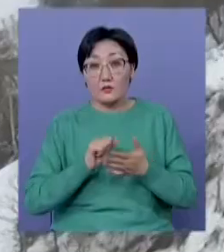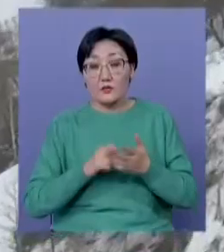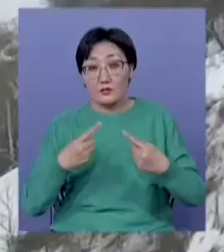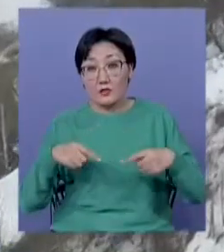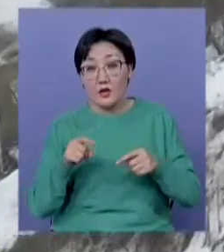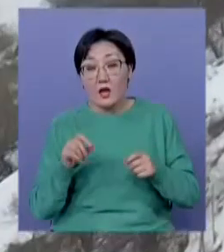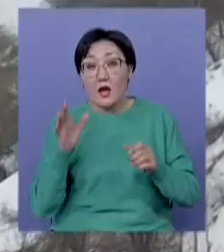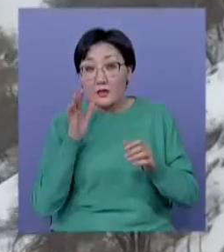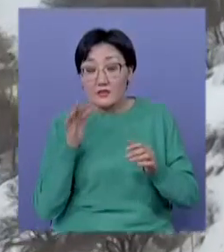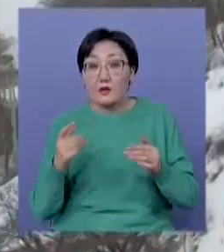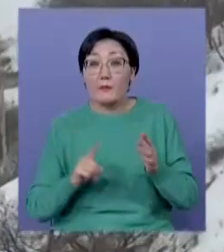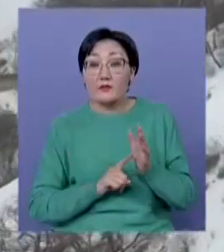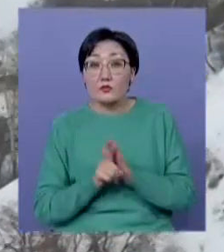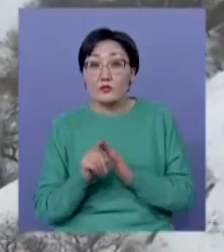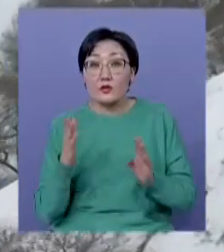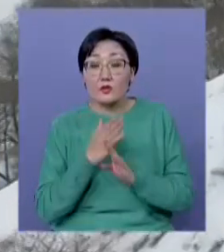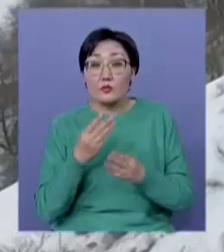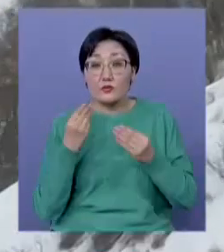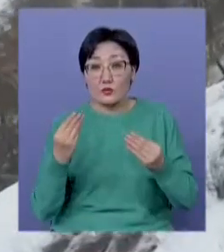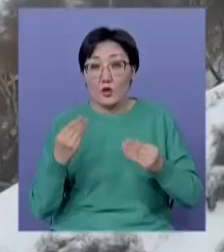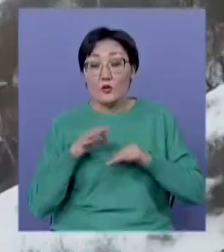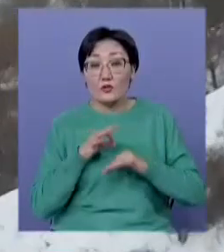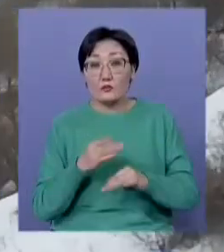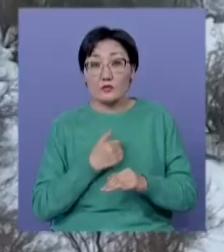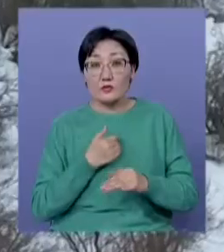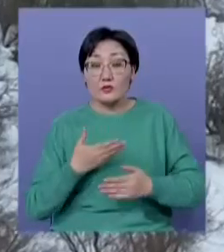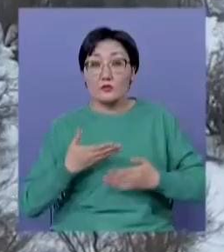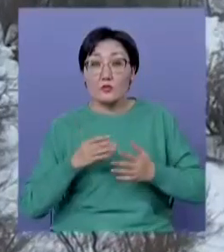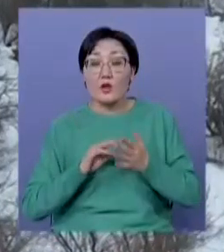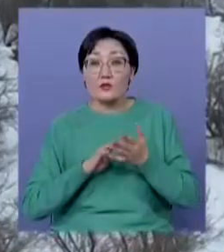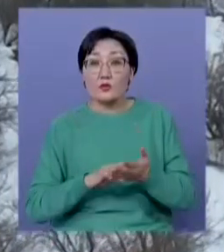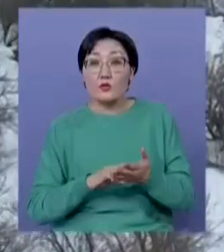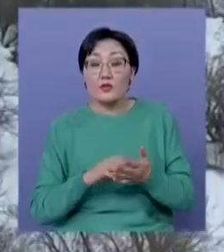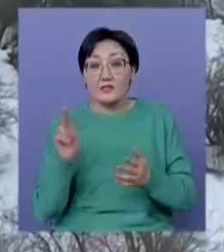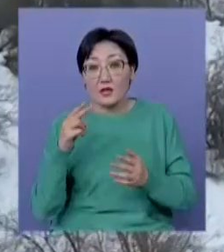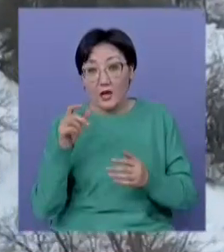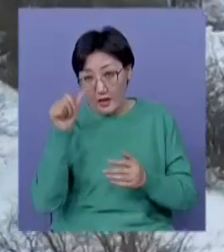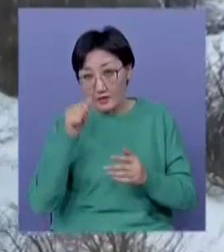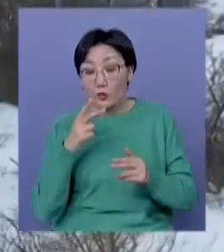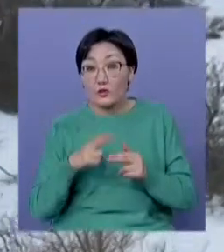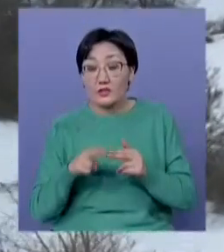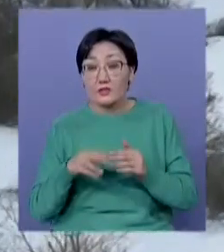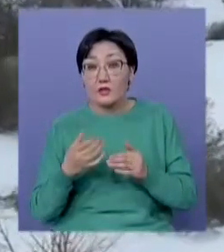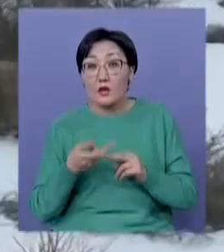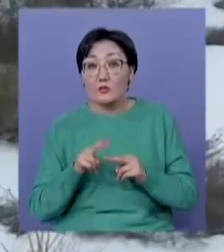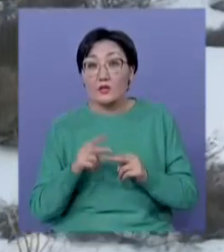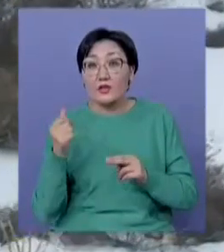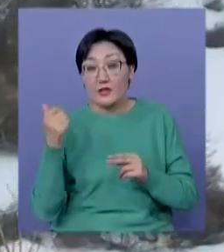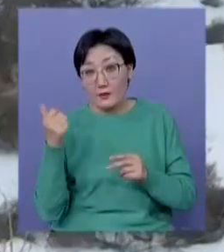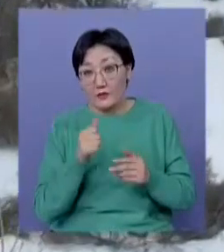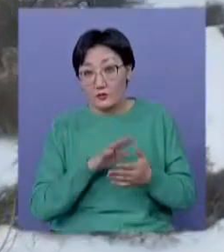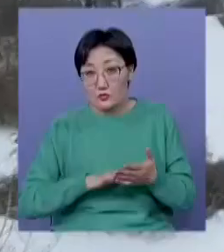қысқы маусым акциясын табиғаты ерекше сұлу жерде өткізбек. Өтінімдер 90 айының ортасына дейін қабылданады. Байқаудың өзі 2 аптаға